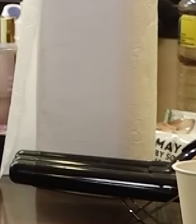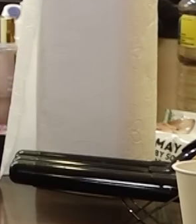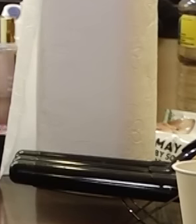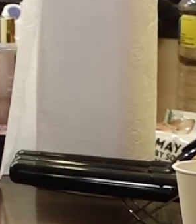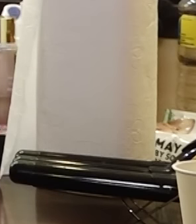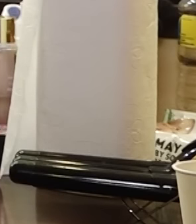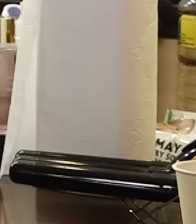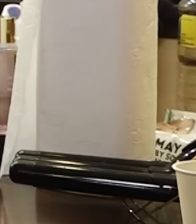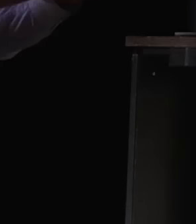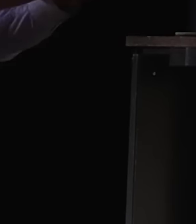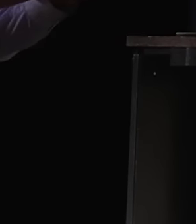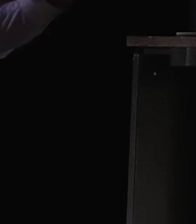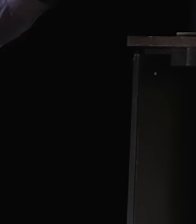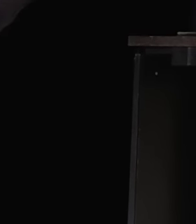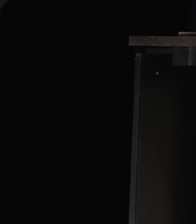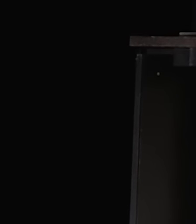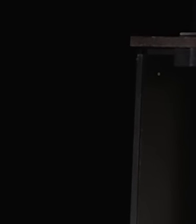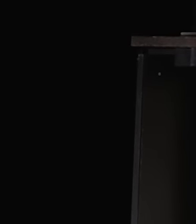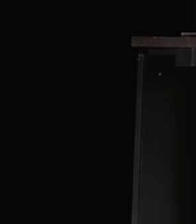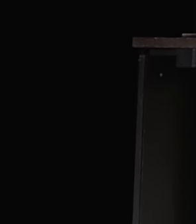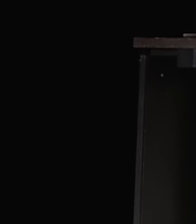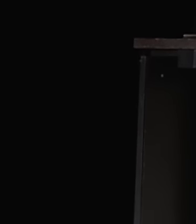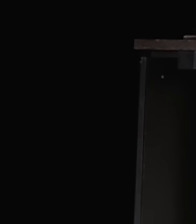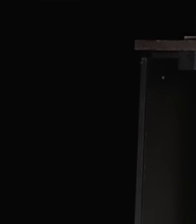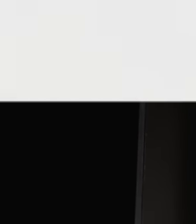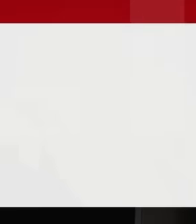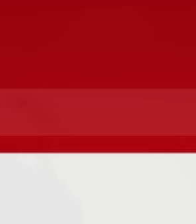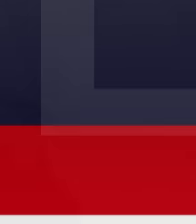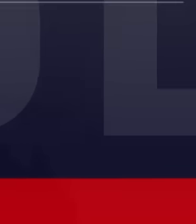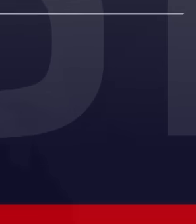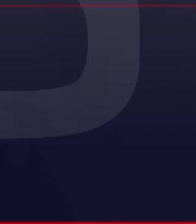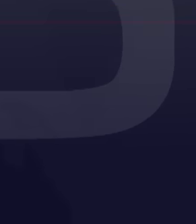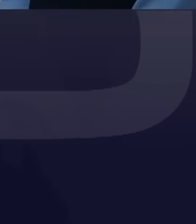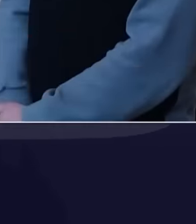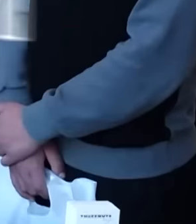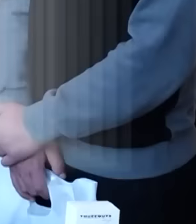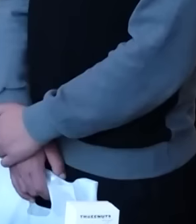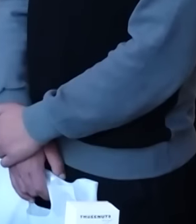Ժամերի ընթացքում տոմսերը սպառվում են։